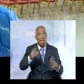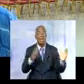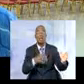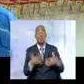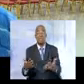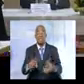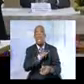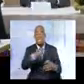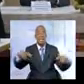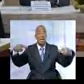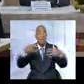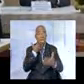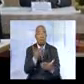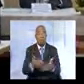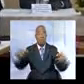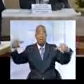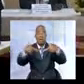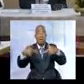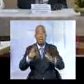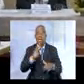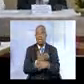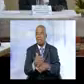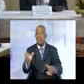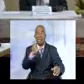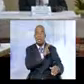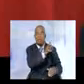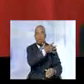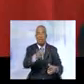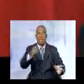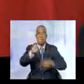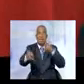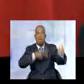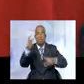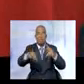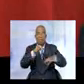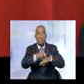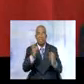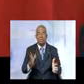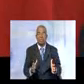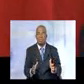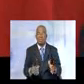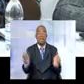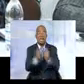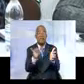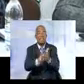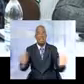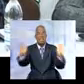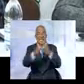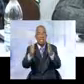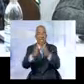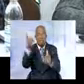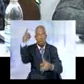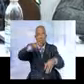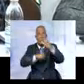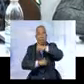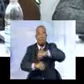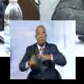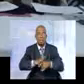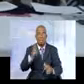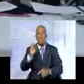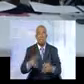les deux puissent travailler ensemble. Mise en œuvre dans 25 communes de Côte d'Ivoire et sur l'instigation du Forum ivoirien pour la sécurité